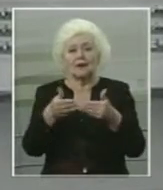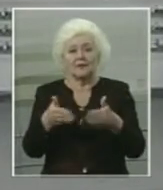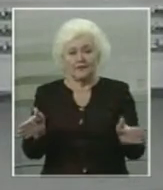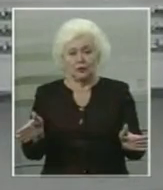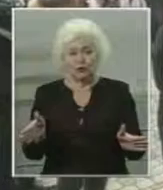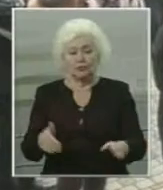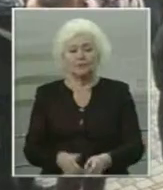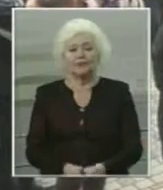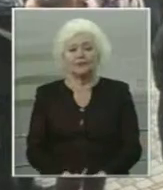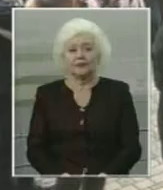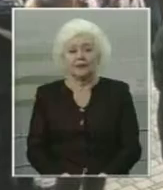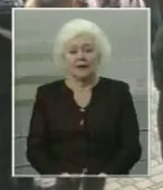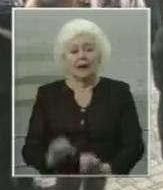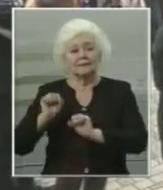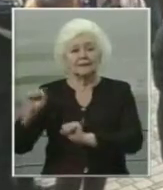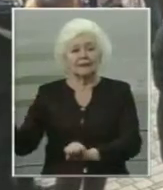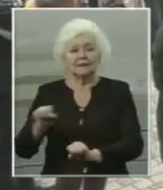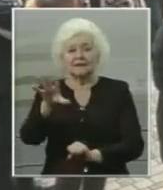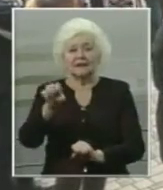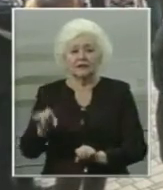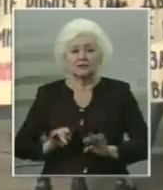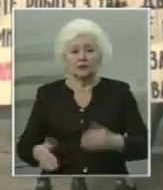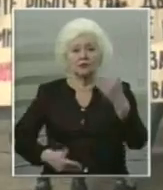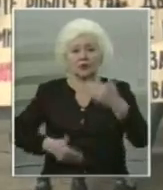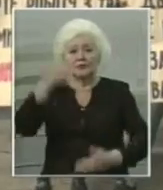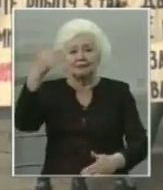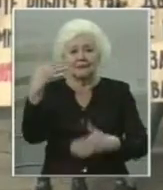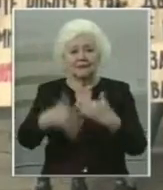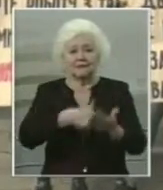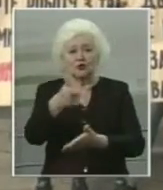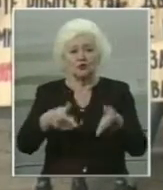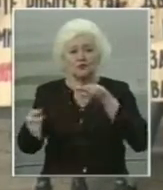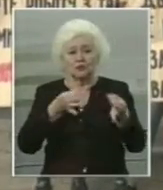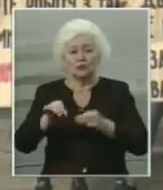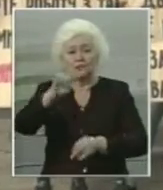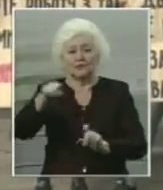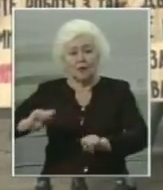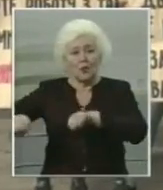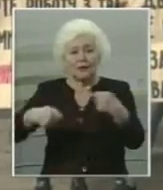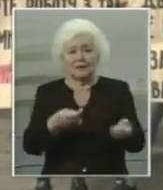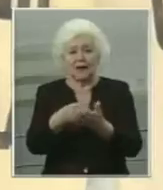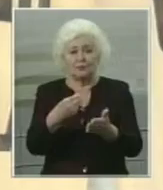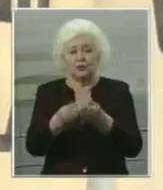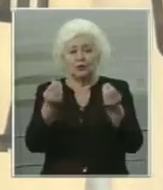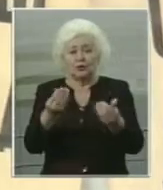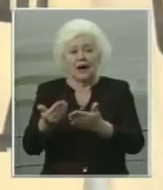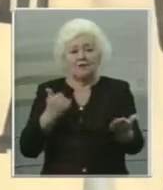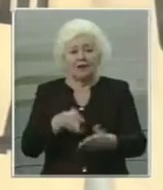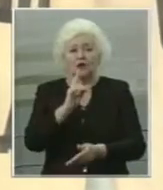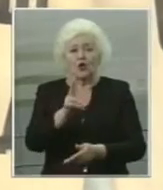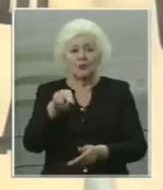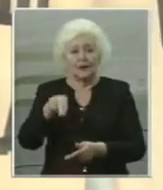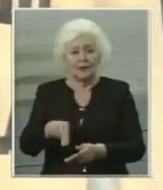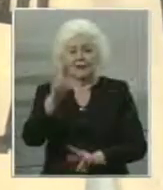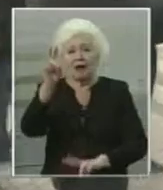випуску. Захисники собак вийшли під стіни Херсонської міської ради з вимогою передати бюджетні гроші від комунального